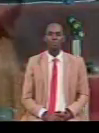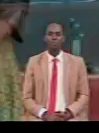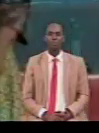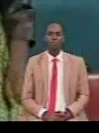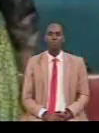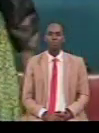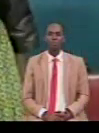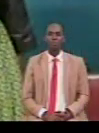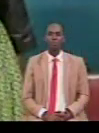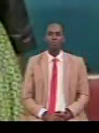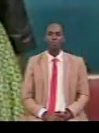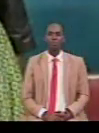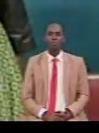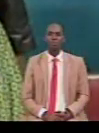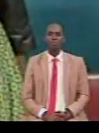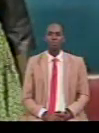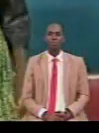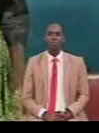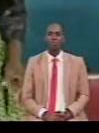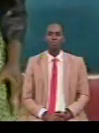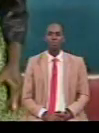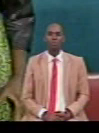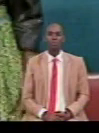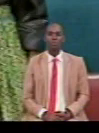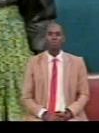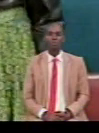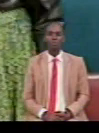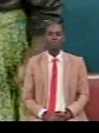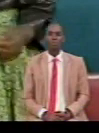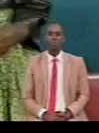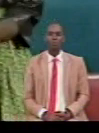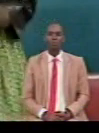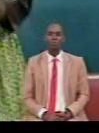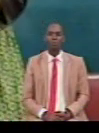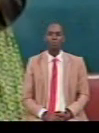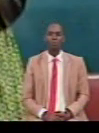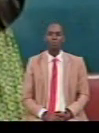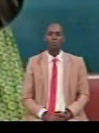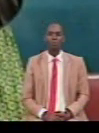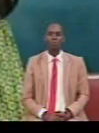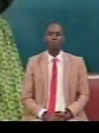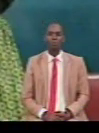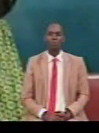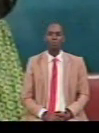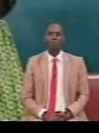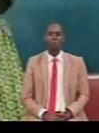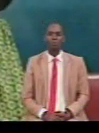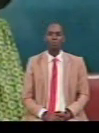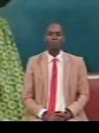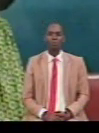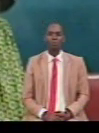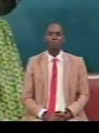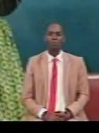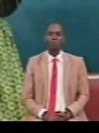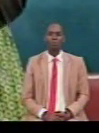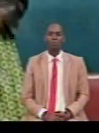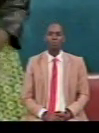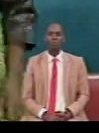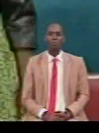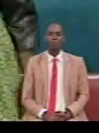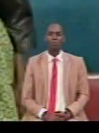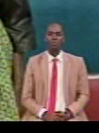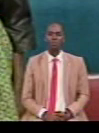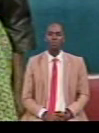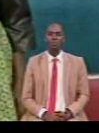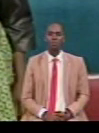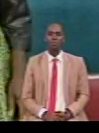bamai na muna matampo kupunda watu wambuya maenda wambuya maenda nomba jaso wesha nomba kaili nshale landa nshale enda